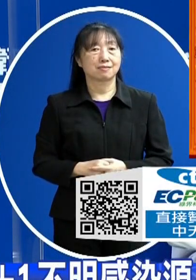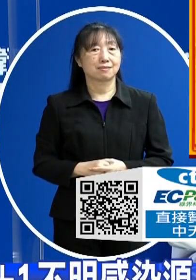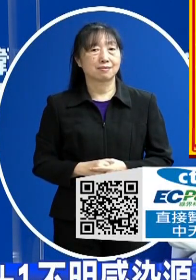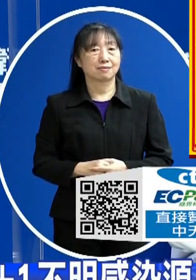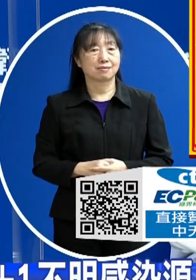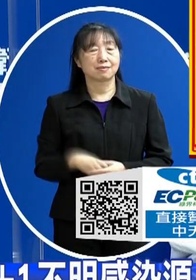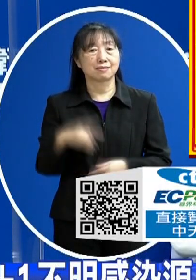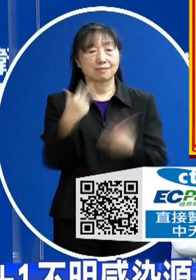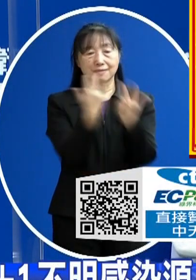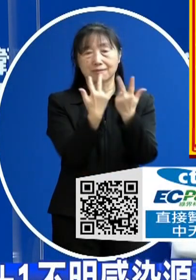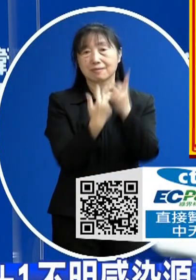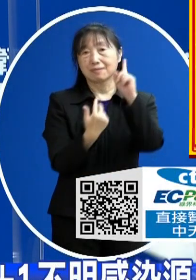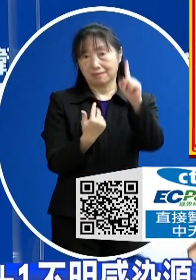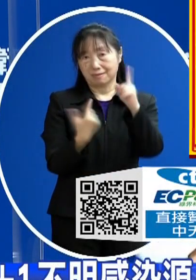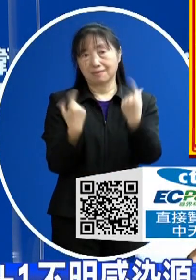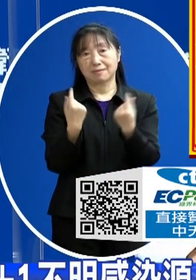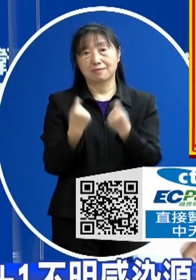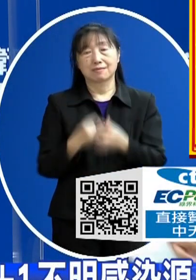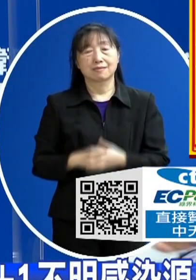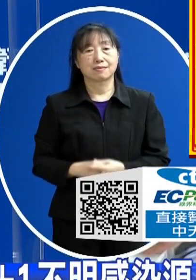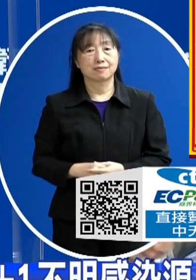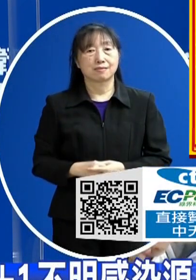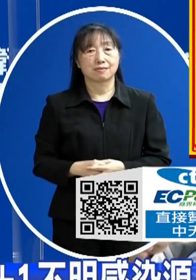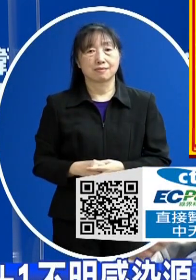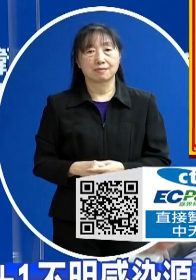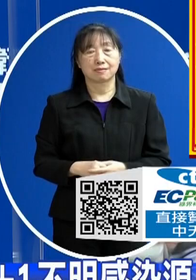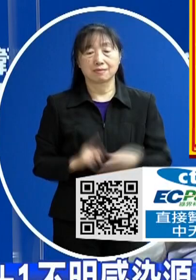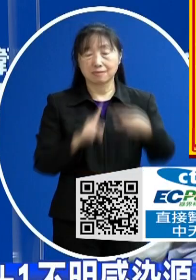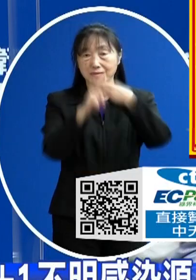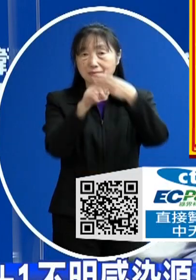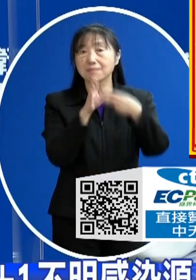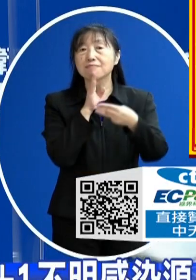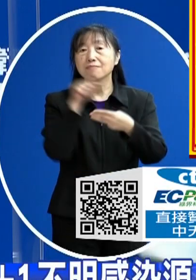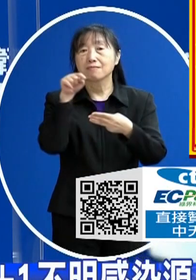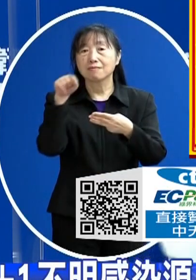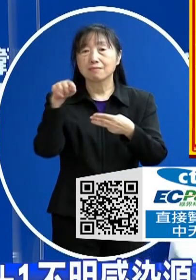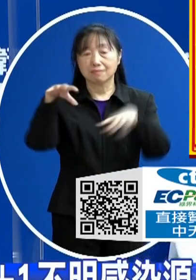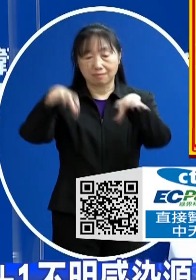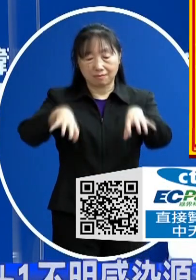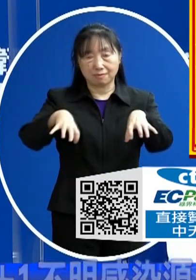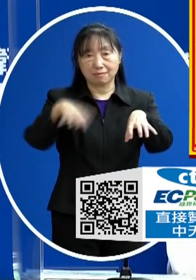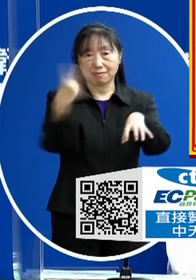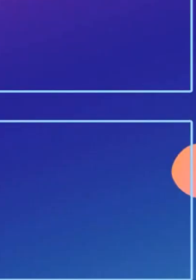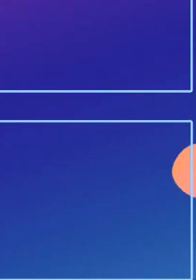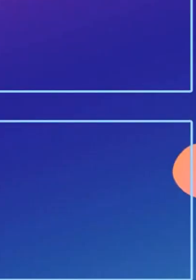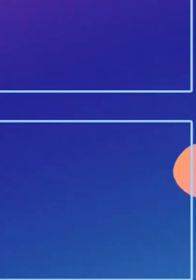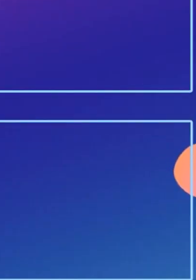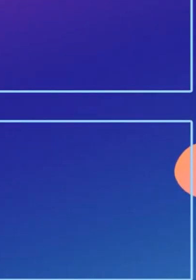哦，那验出了63位，哈，63位的确诊，好，那其中有一位哈是离职的员工，那也被验出来，所以这边总共是64位，啊，那在台北哈，台北也有一个案例，哈，那新北也有一个案例，好，这主要还是在这两个区域。